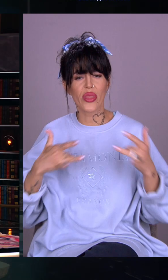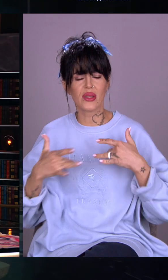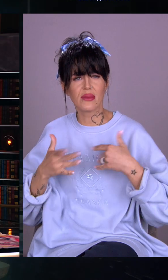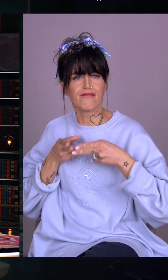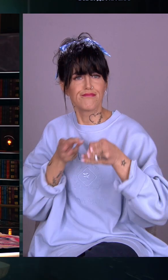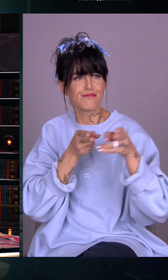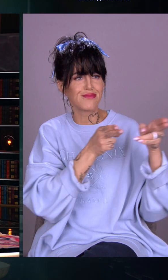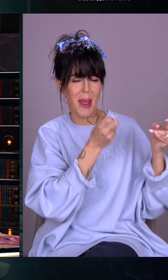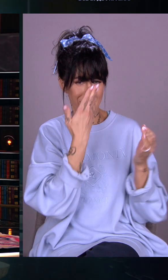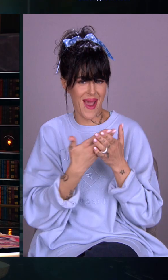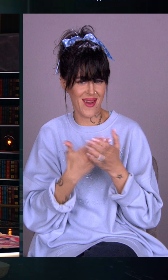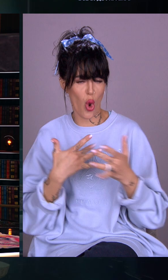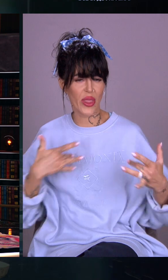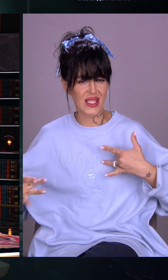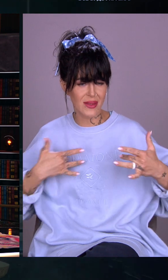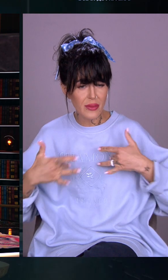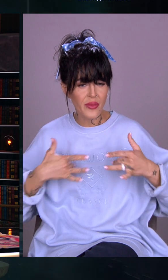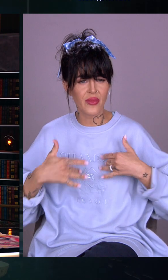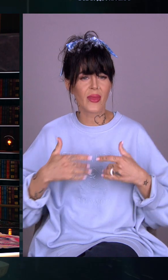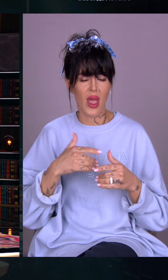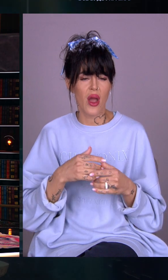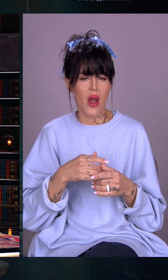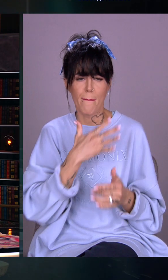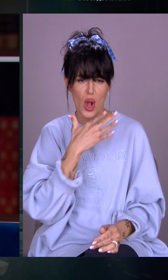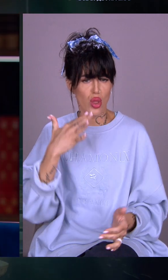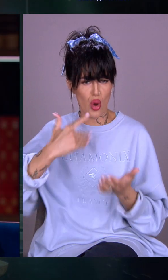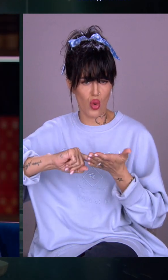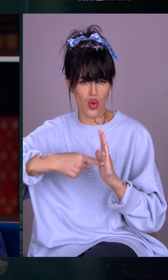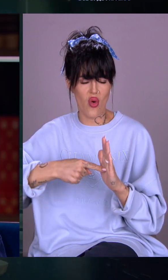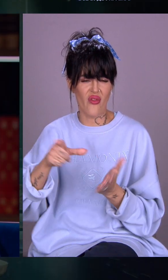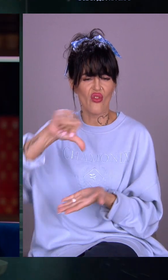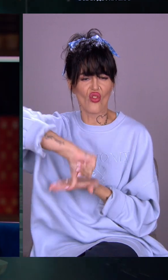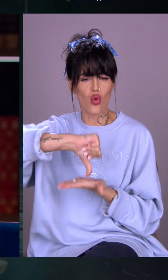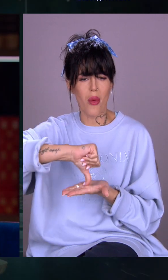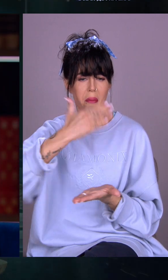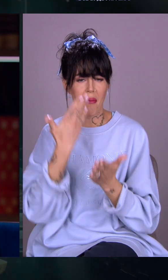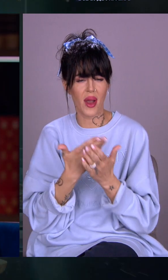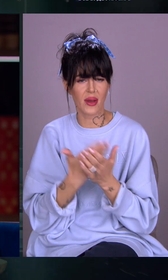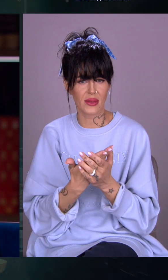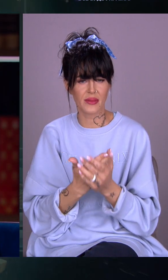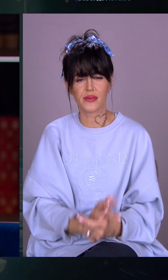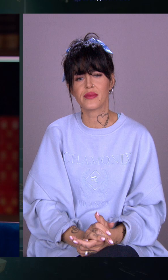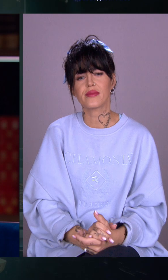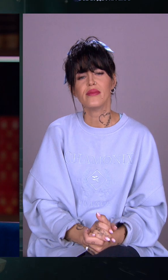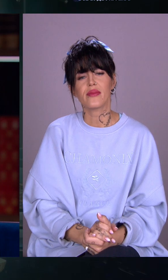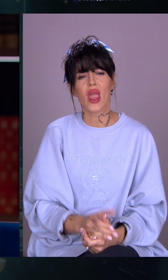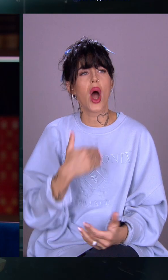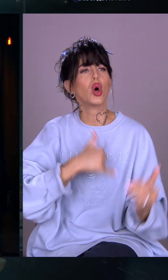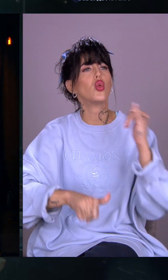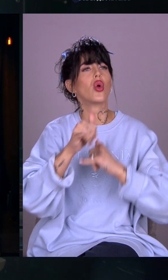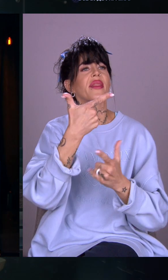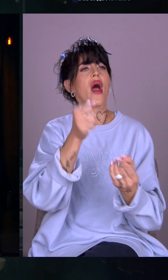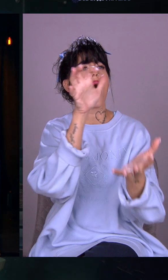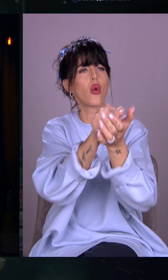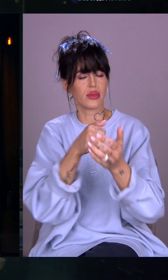напевно, всі прикордонні точки точно. Так. Ну, майже всі. Ті, що тимчасово окуповані, куди ти заїдеш? Що ти скажеш? Здрасте.